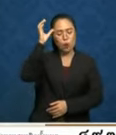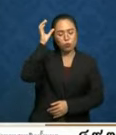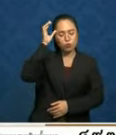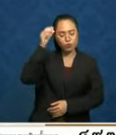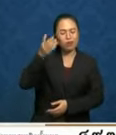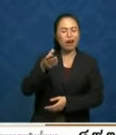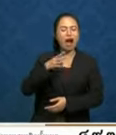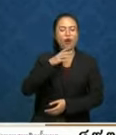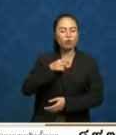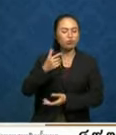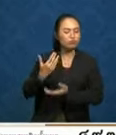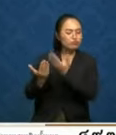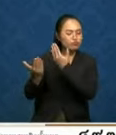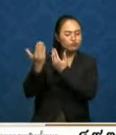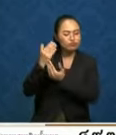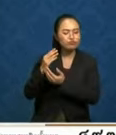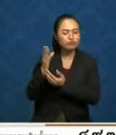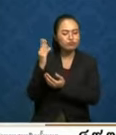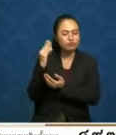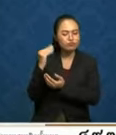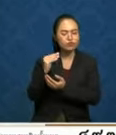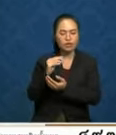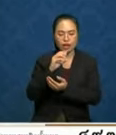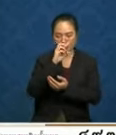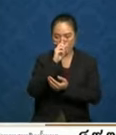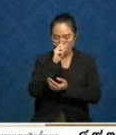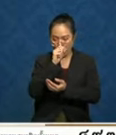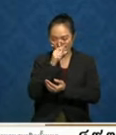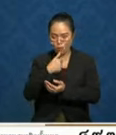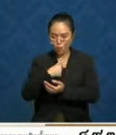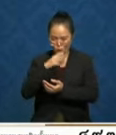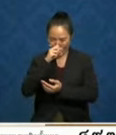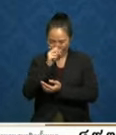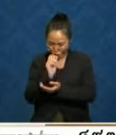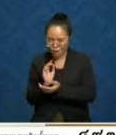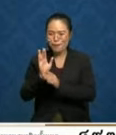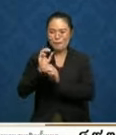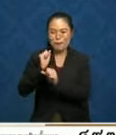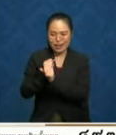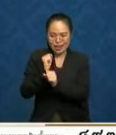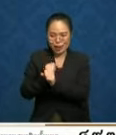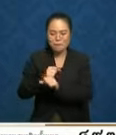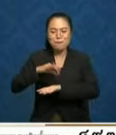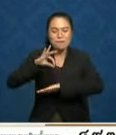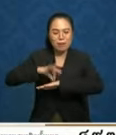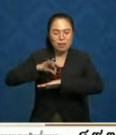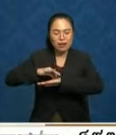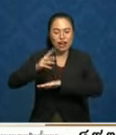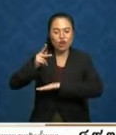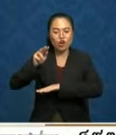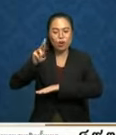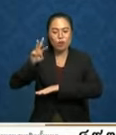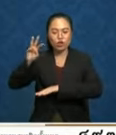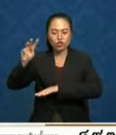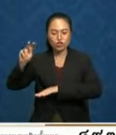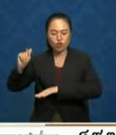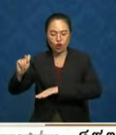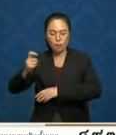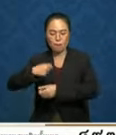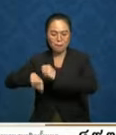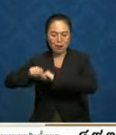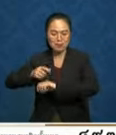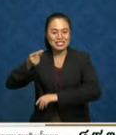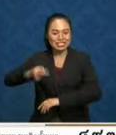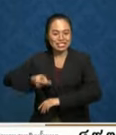มาแต่พอความรู้ได้เกิดจากการสัมผัสความรู้ที่เกิดจากการสัมผัสหรือการปฏิบัติเนี่ย